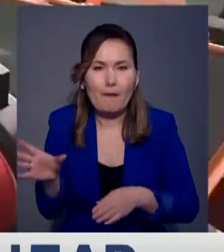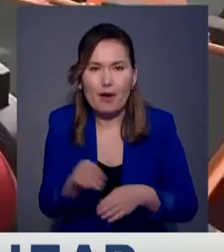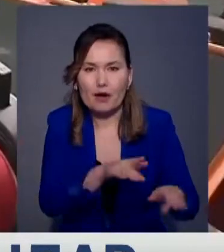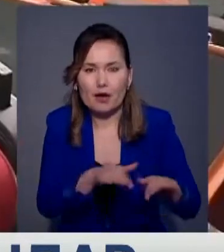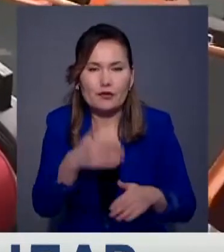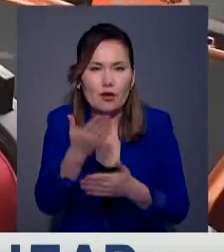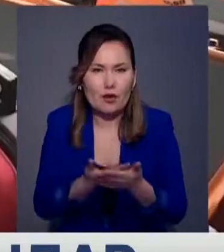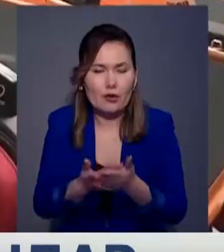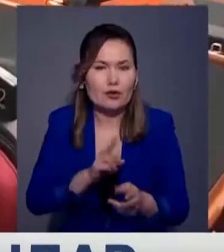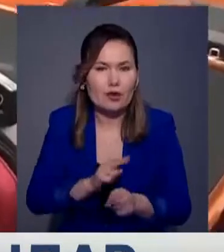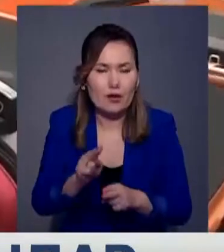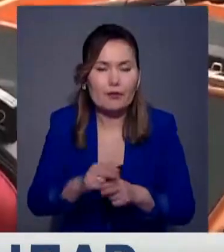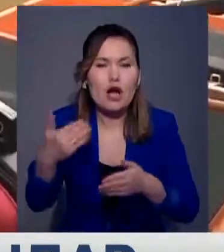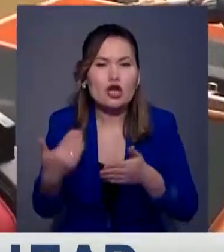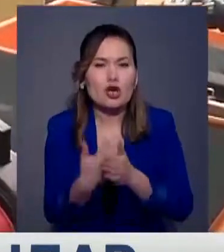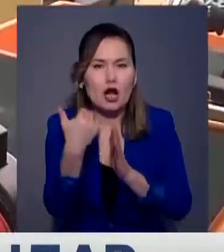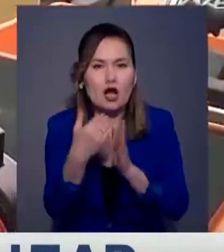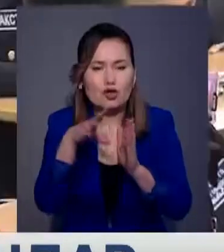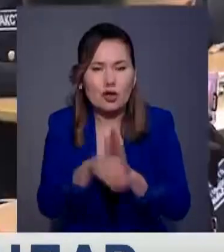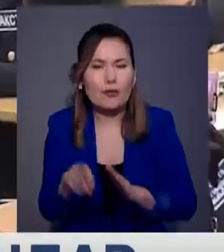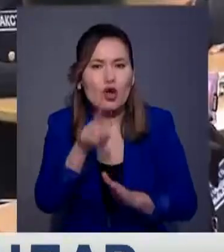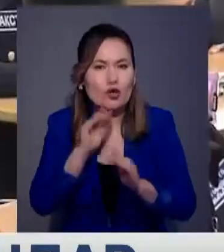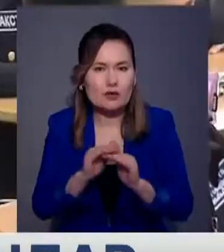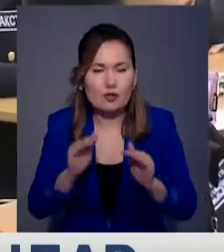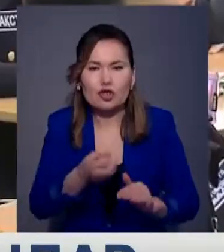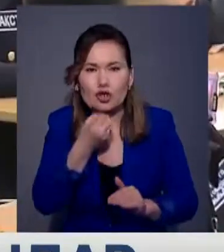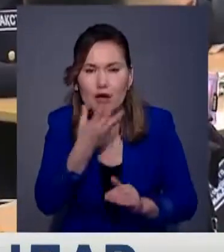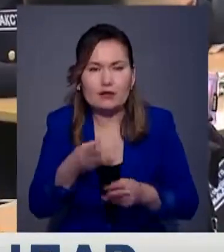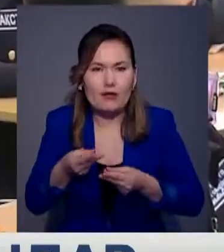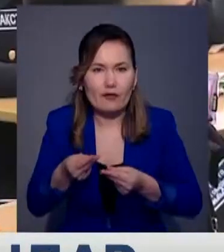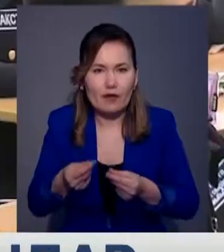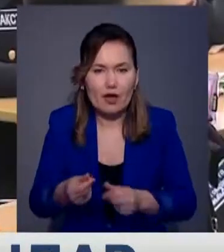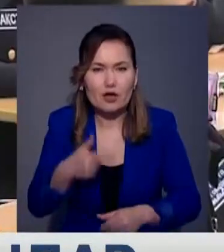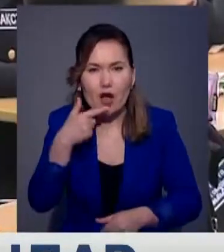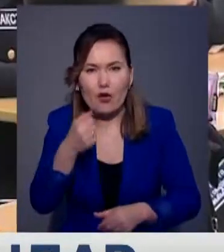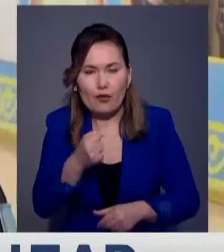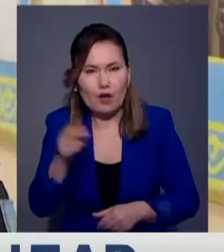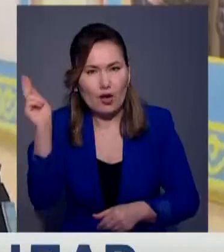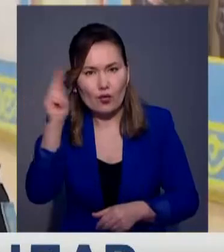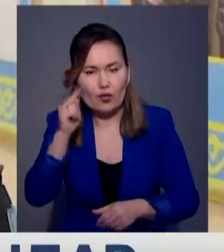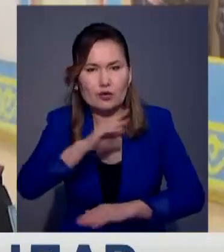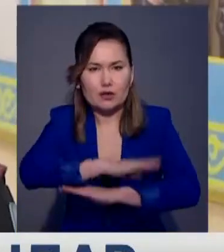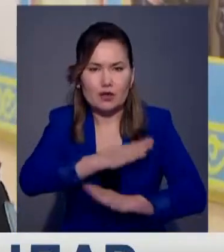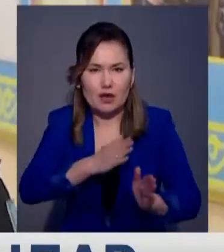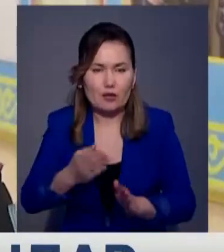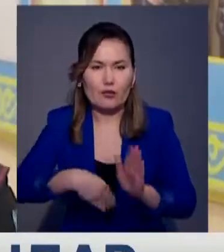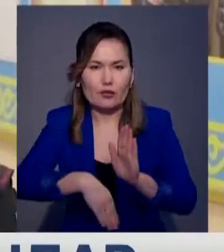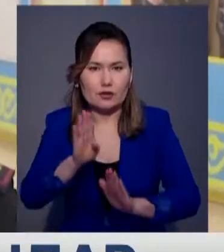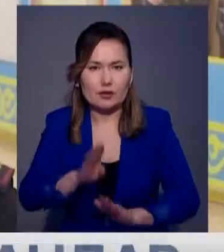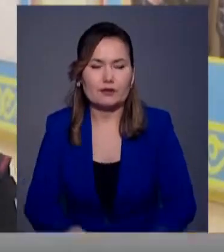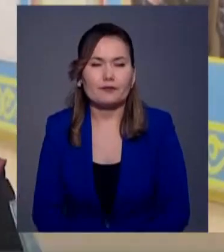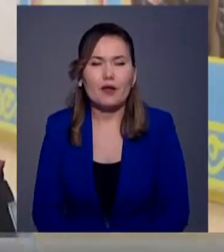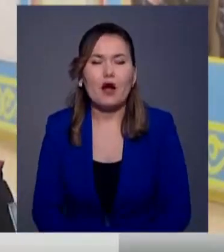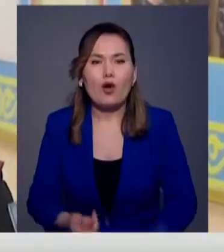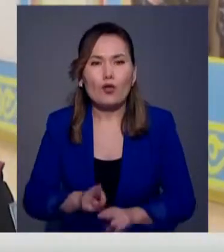көрсетіледі. Енгізілген жаңа жүйе жасөспірімдерге оң ықпал еткен. Осы кадет сыныпқа түскелі бері, ең біріншіден дисциплинаға